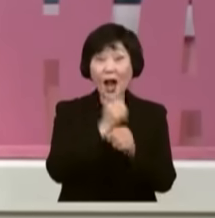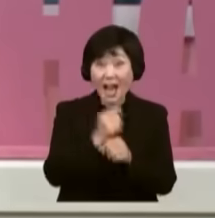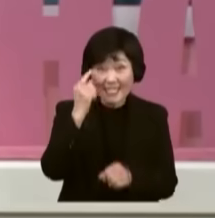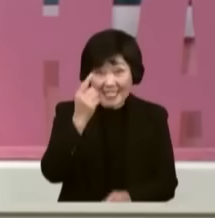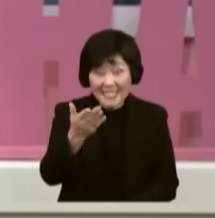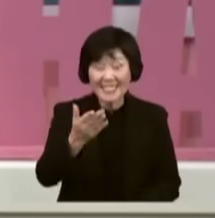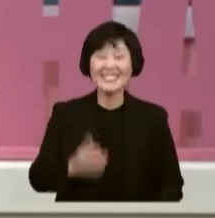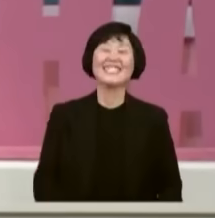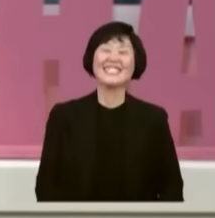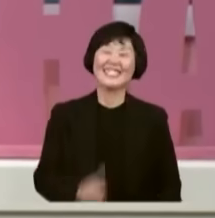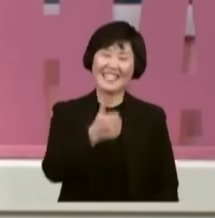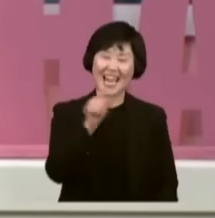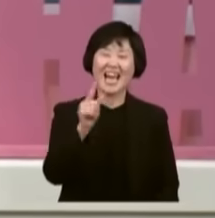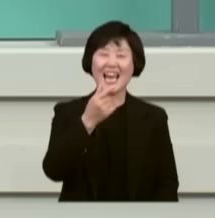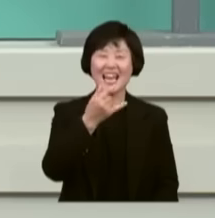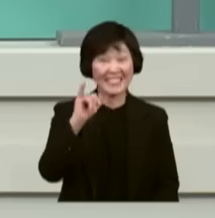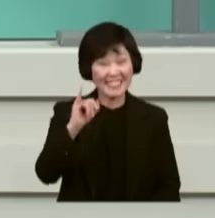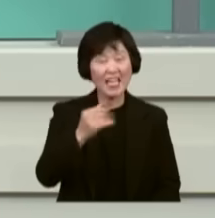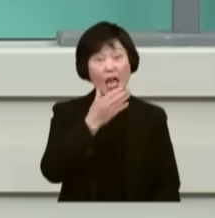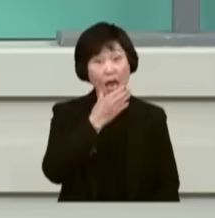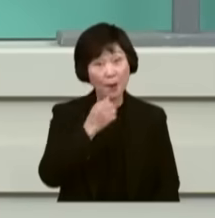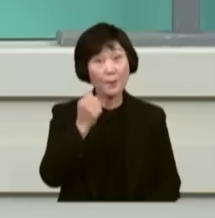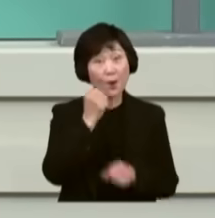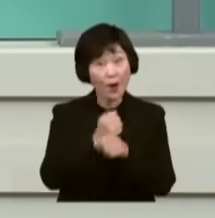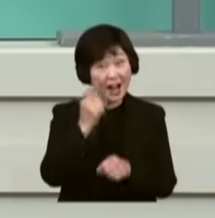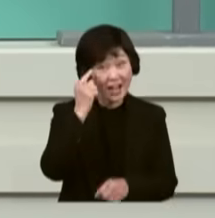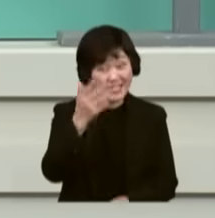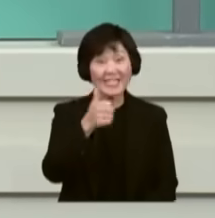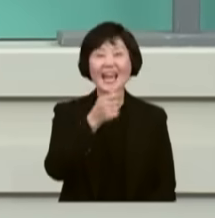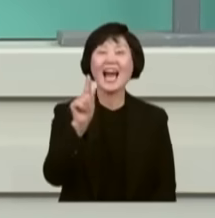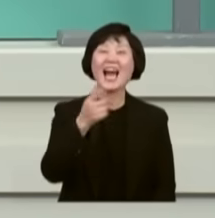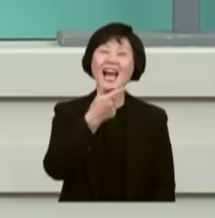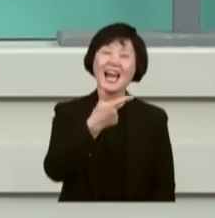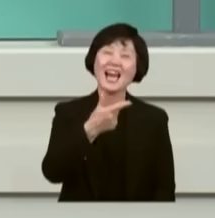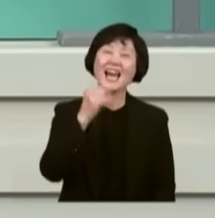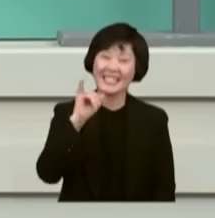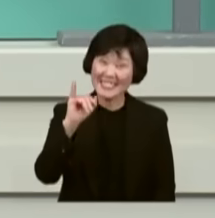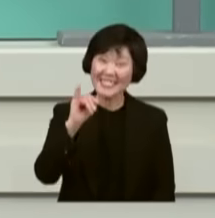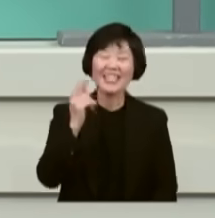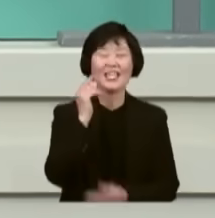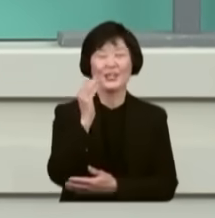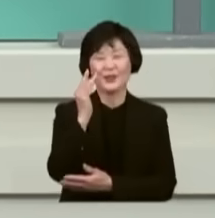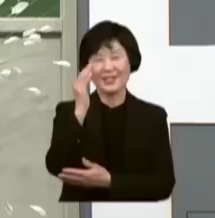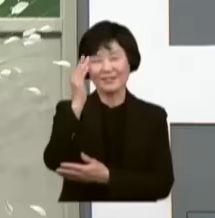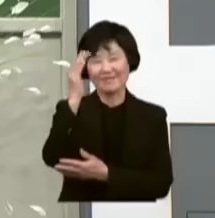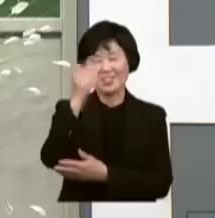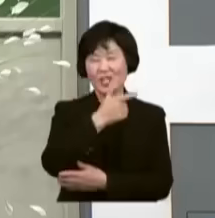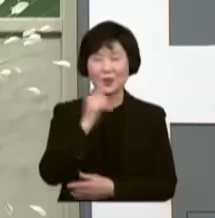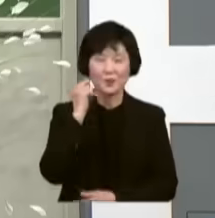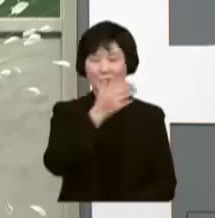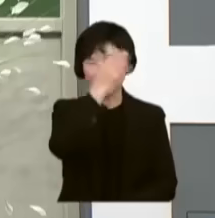기도하니? 항상 퀘션 마크. 네. 행복하니? 너무너무 아름답습니다. 아니 근데 전 오늘 영광입니다.